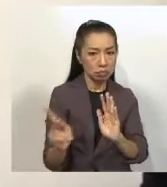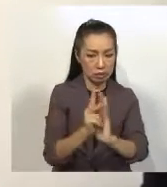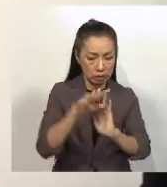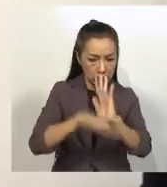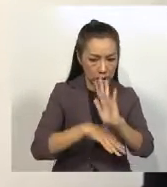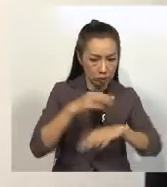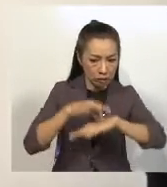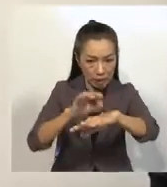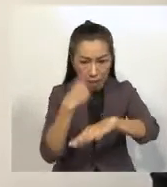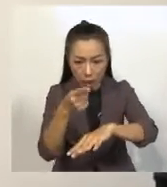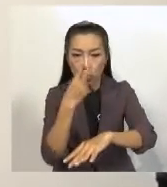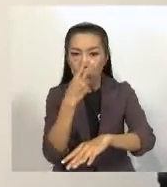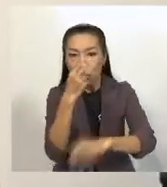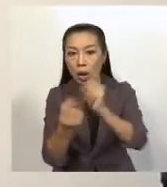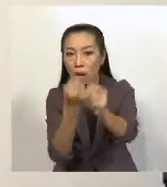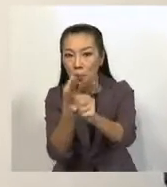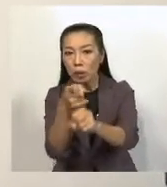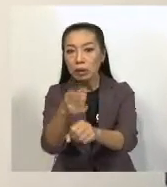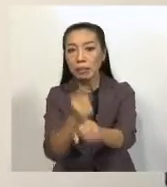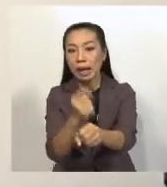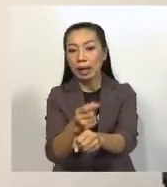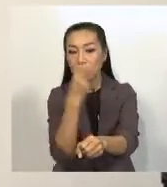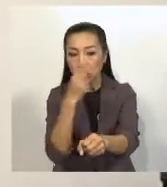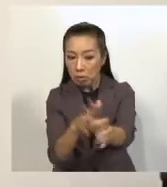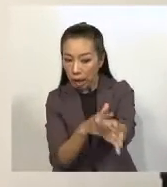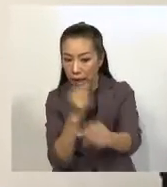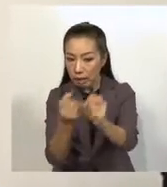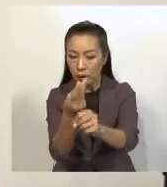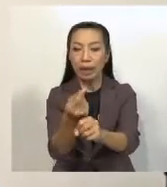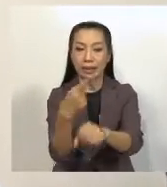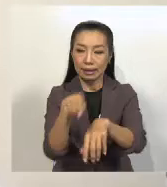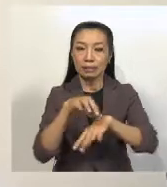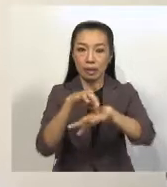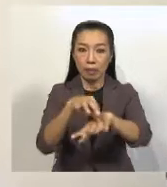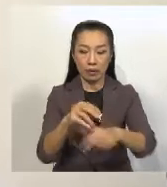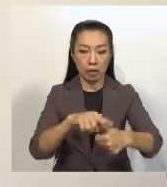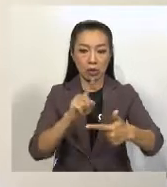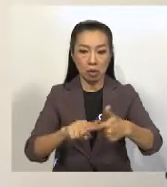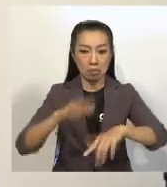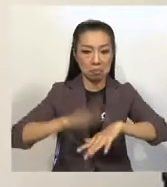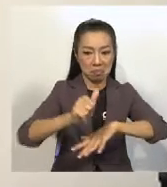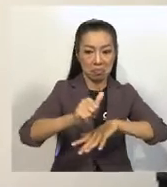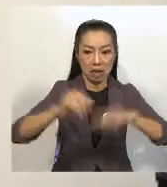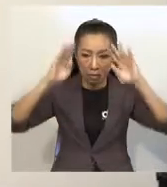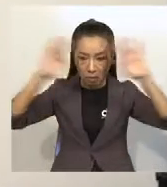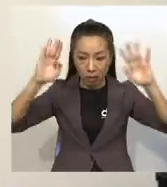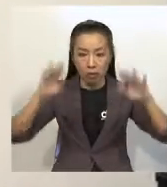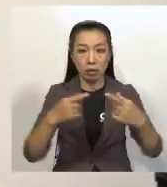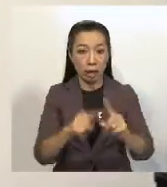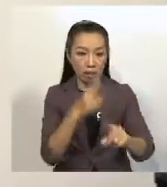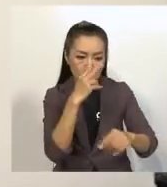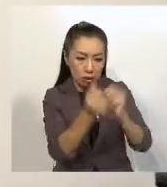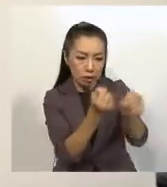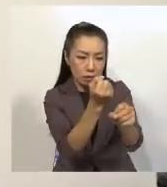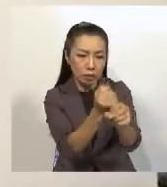อาวุโสเป็นสำคัญนะคะนอกจากนั้นก็จะพิจารณาตามความรู้ความสามารถซึ่งผู้ที่มีอาวุโสน้อยกว่าแต่มีความรู้